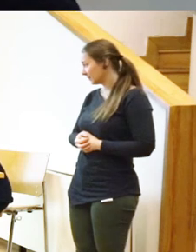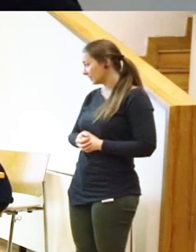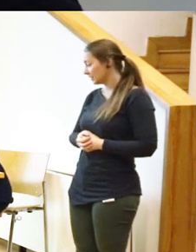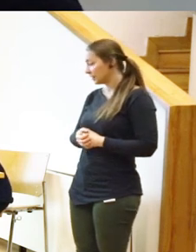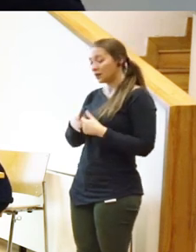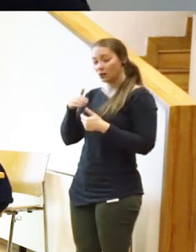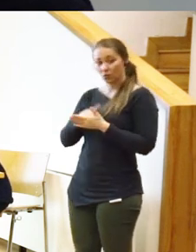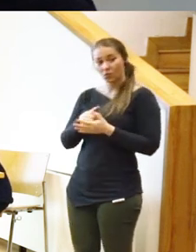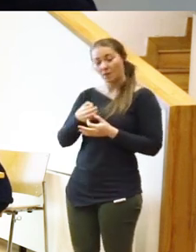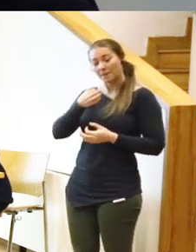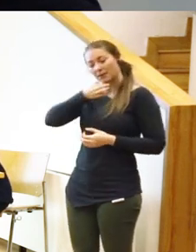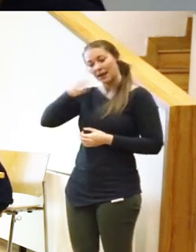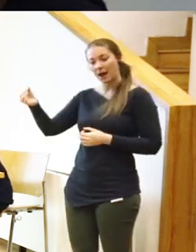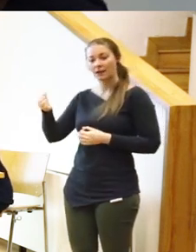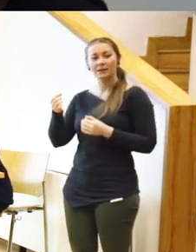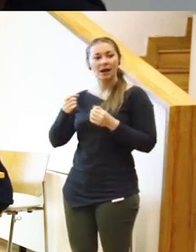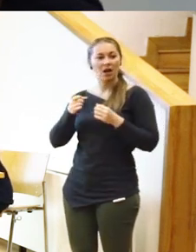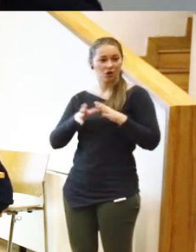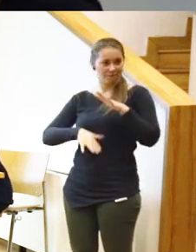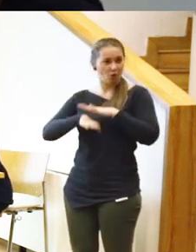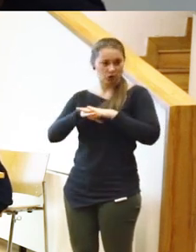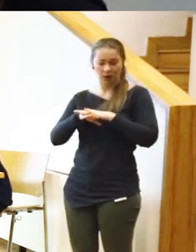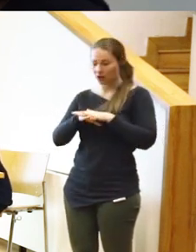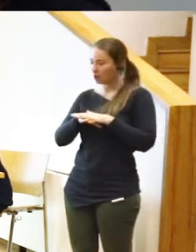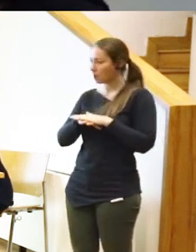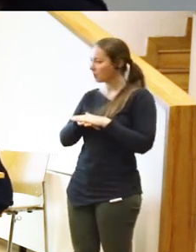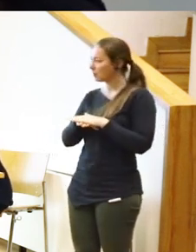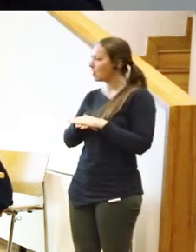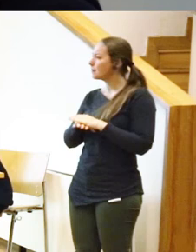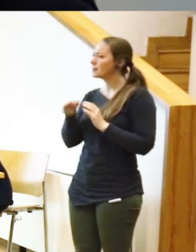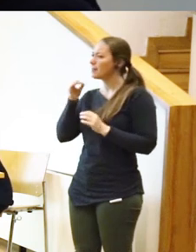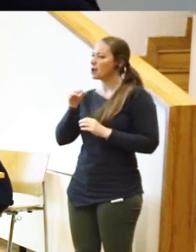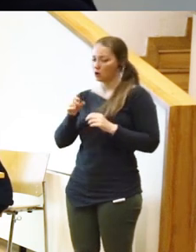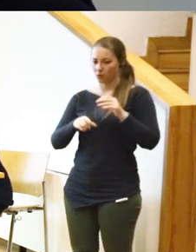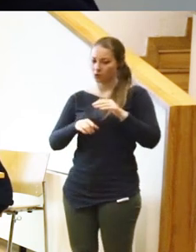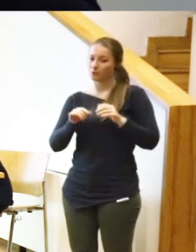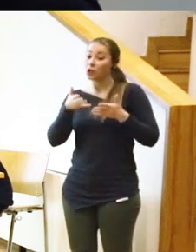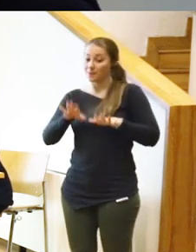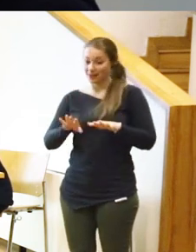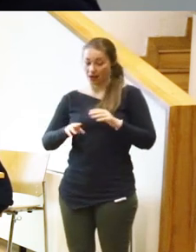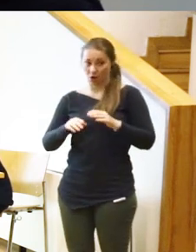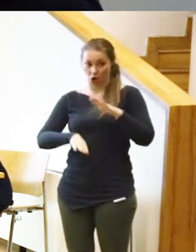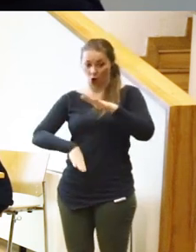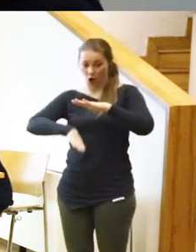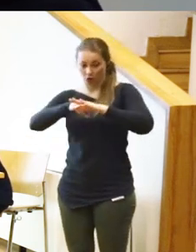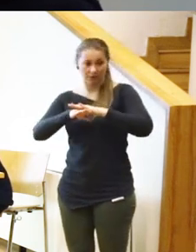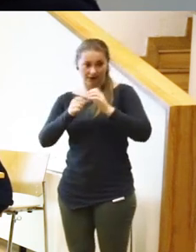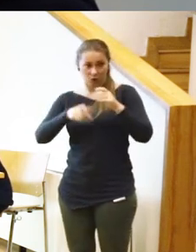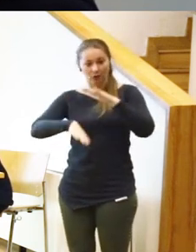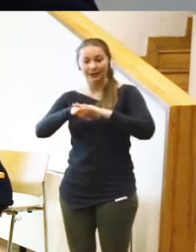můstkem. Kdo by měl hodnotit to, kdo to naplňuje a co naplňuje tady vlastně tyhle ty